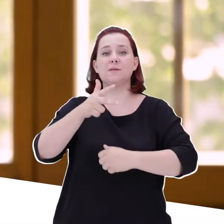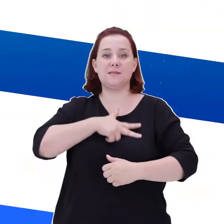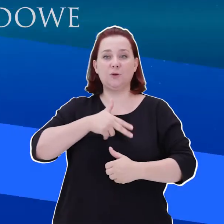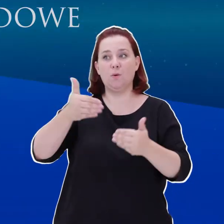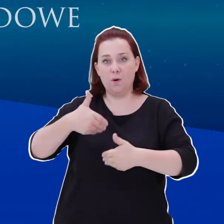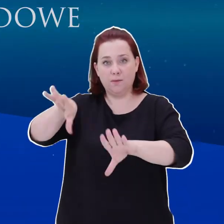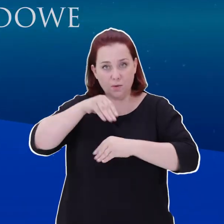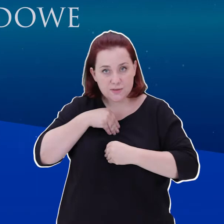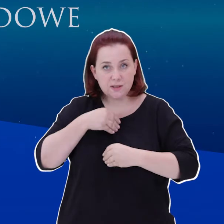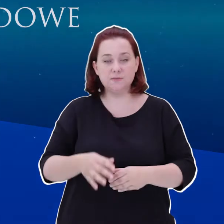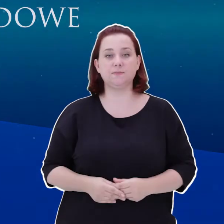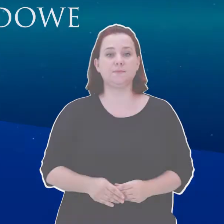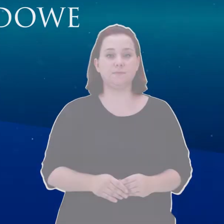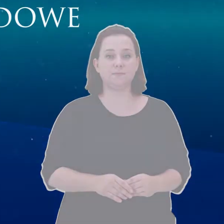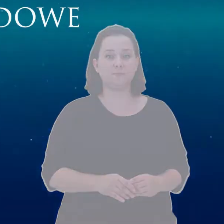granicą.